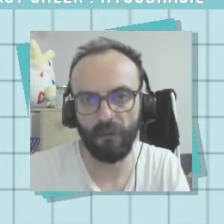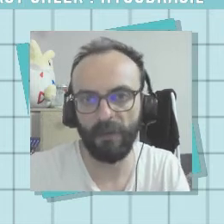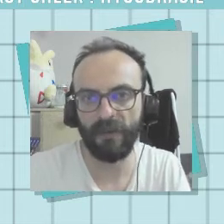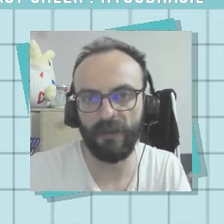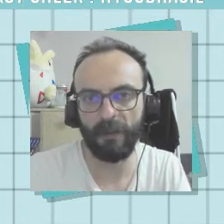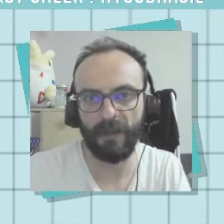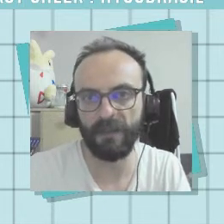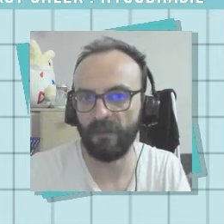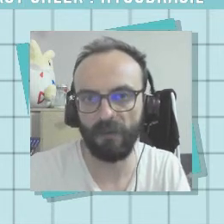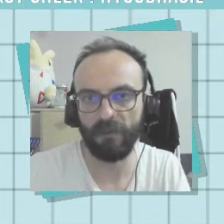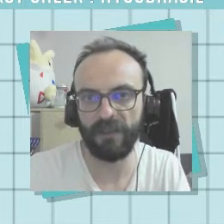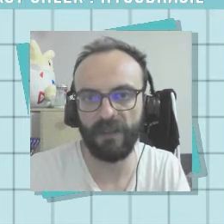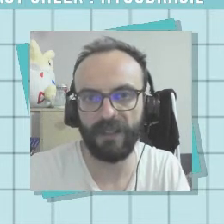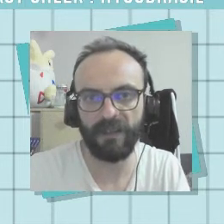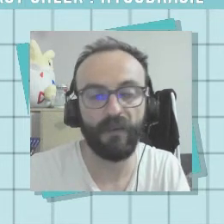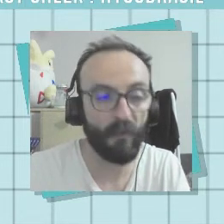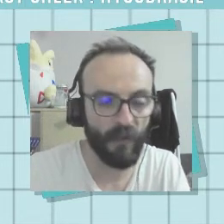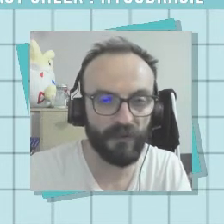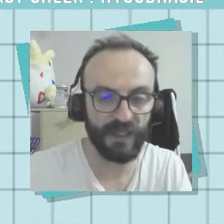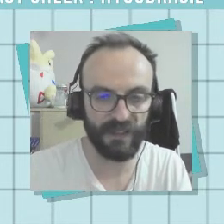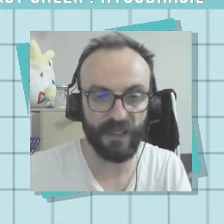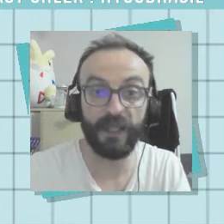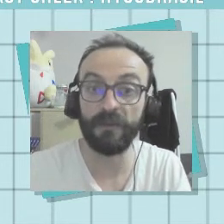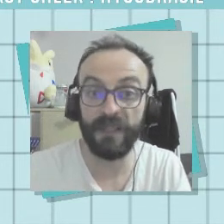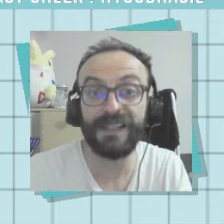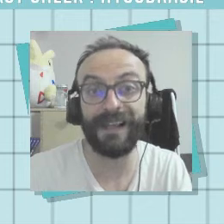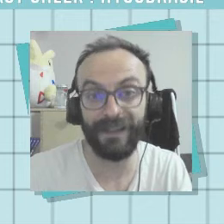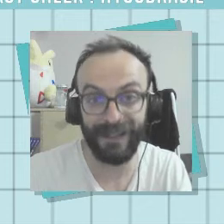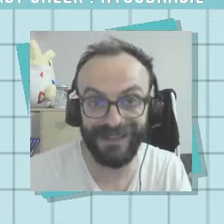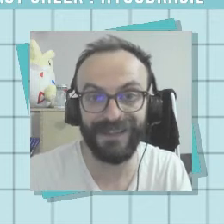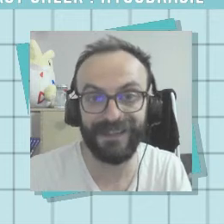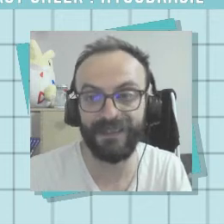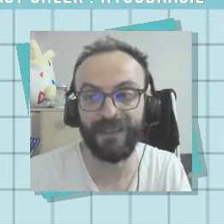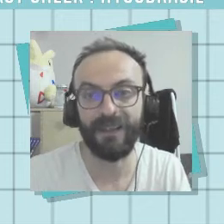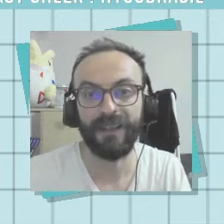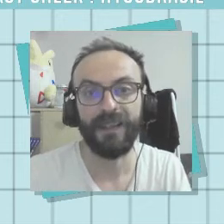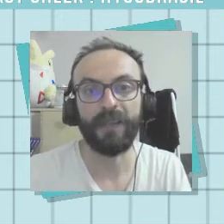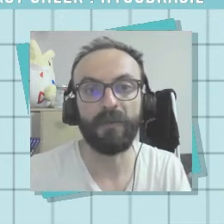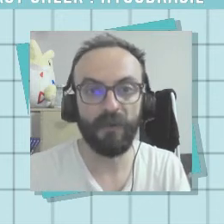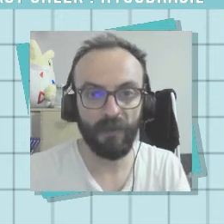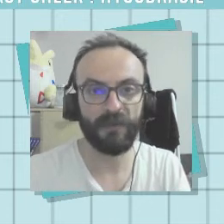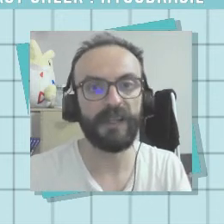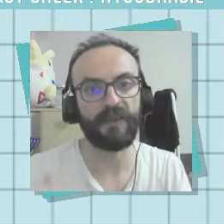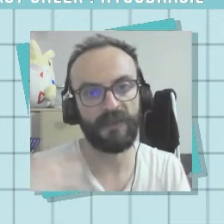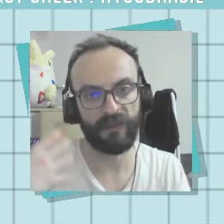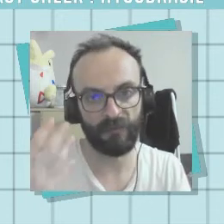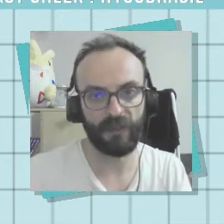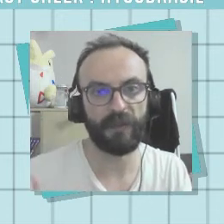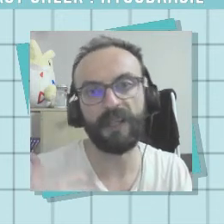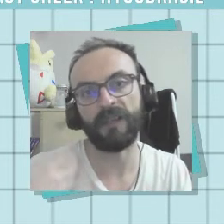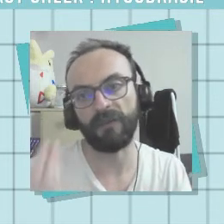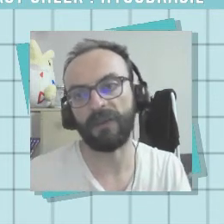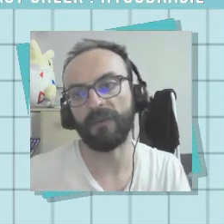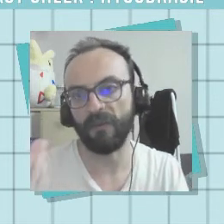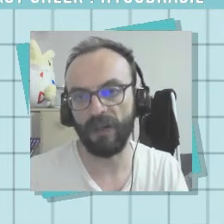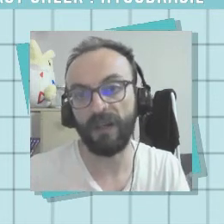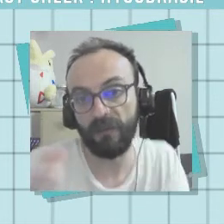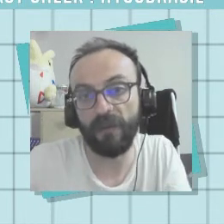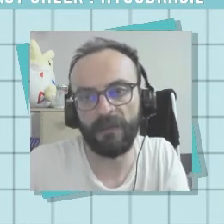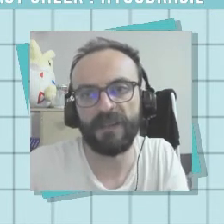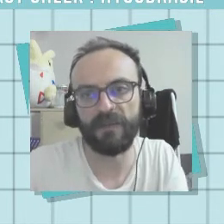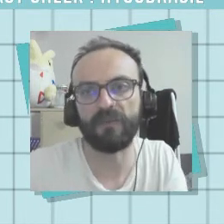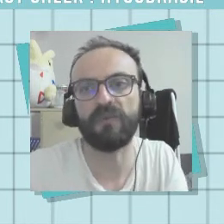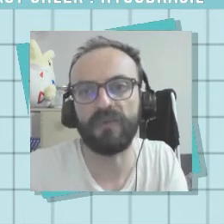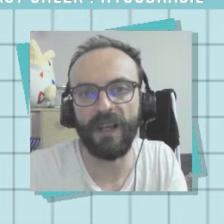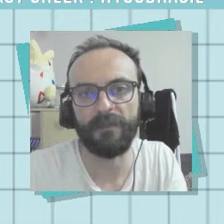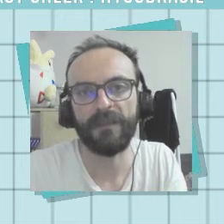pour que deux personnes la prennent sur 20 dans la classe, au moins on sait que c'est là et on sait que ça existe. Et on commence à changer notre vocabulaire et notre façon de le voir et tout. Voilà,